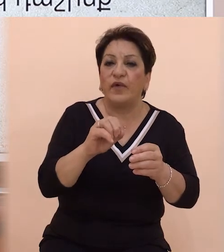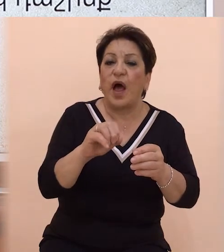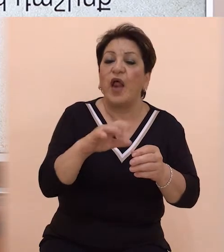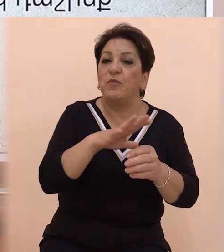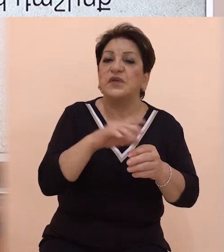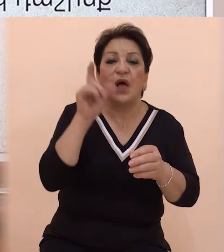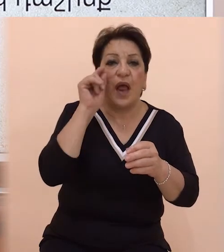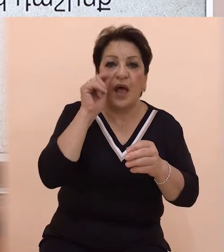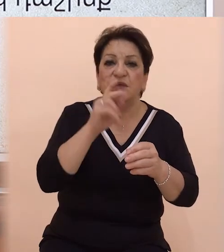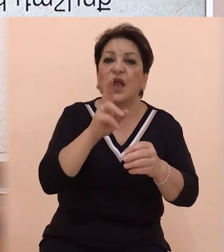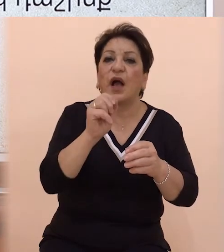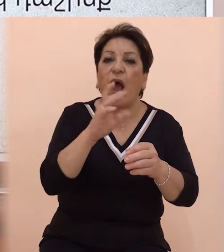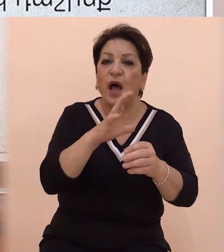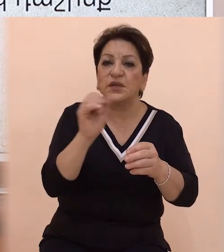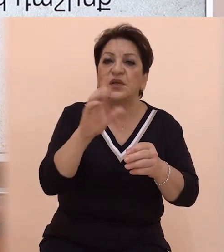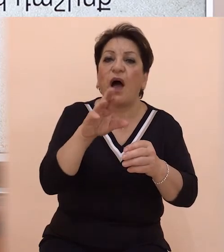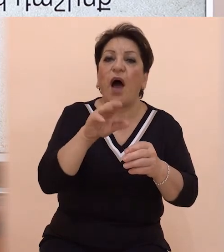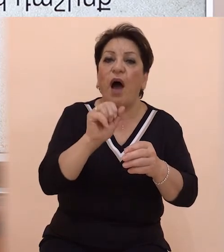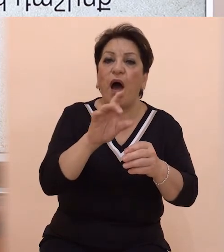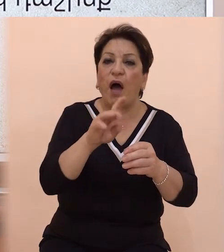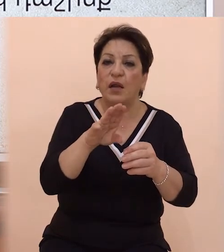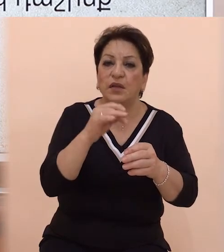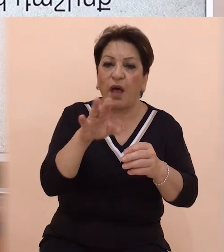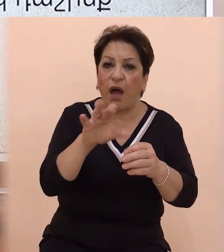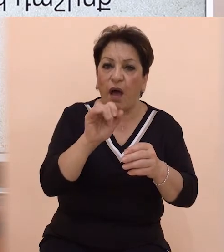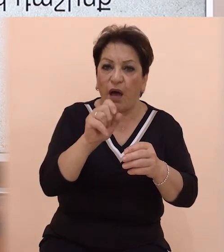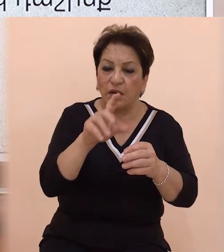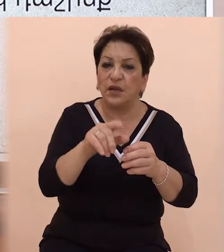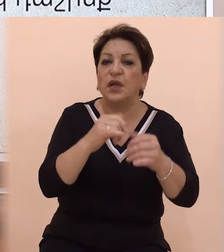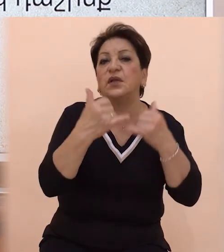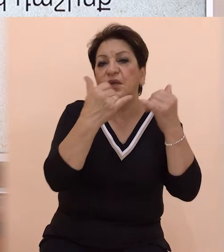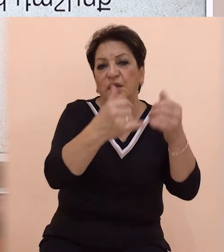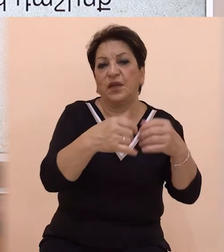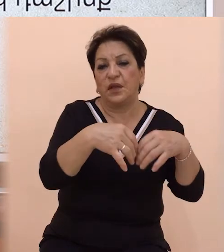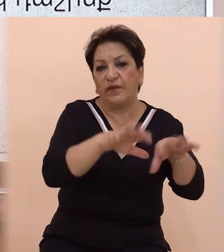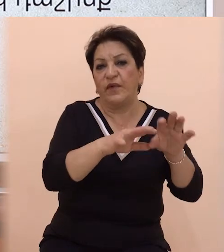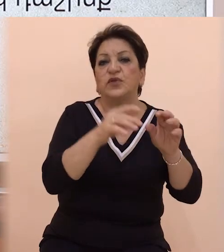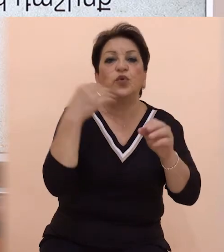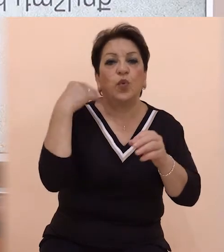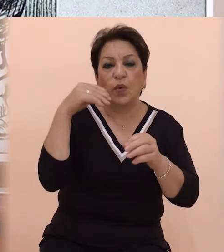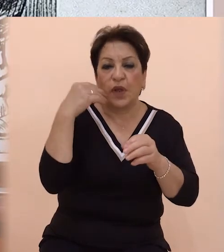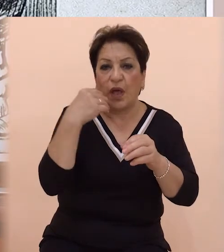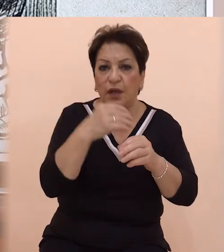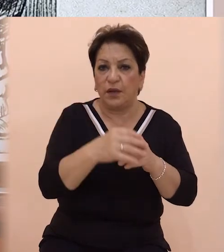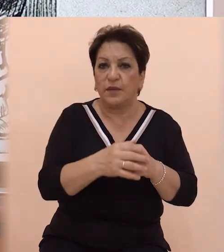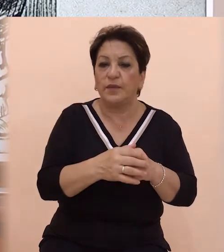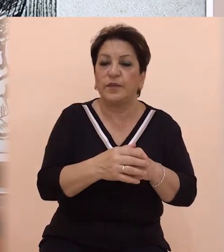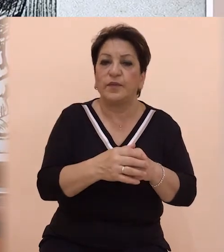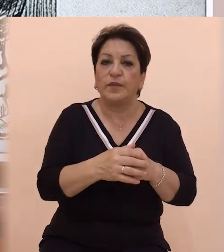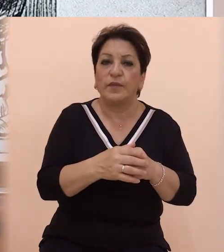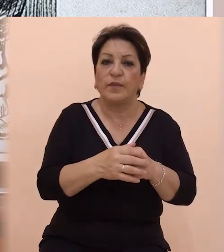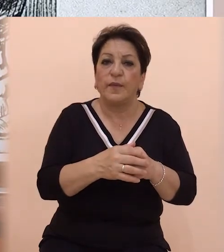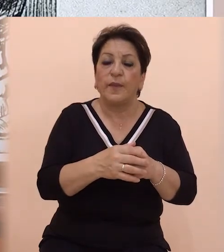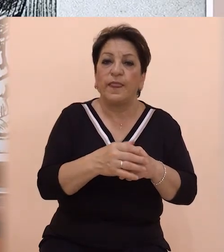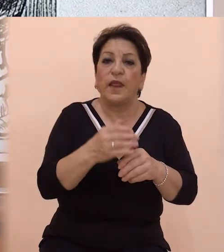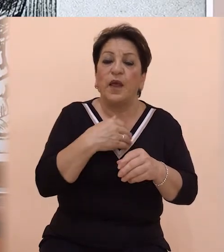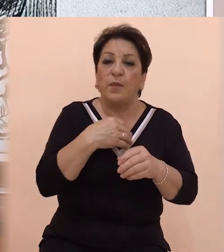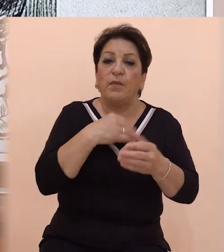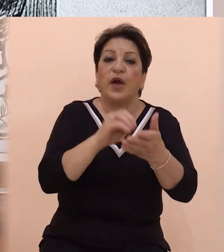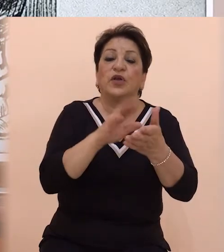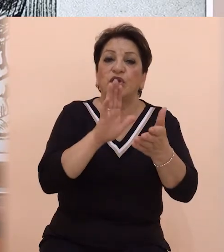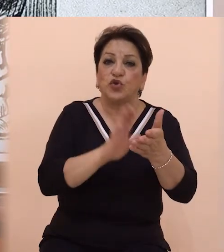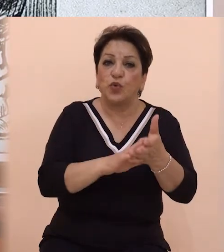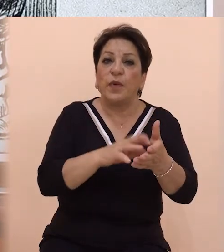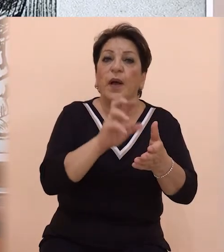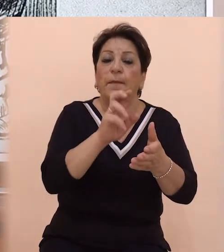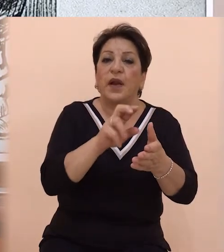կարսի արդահանի մարձերը զիջեց թուրք էին։ Երբոր նշում ենք բրես